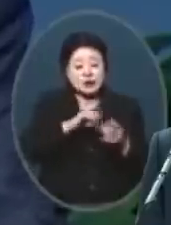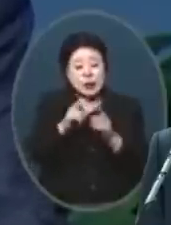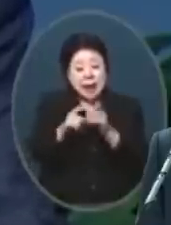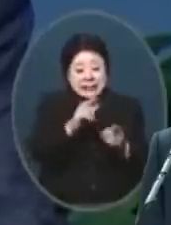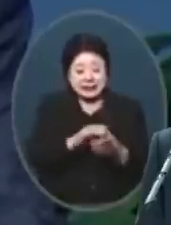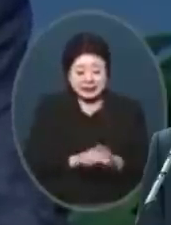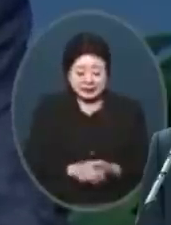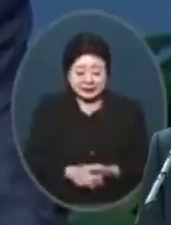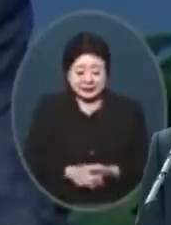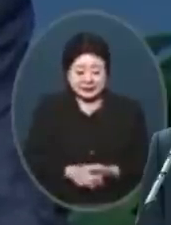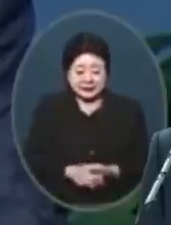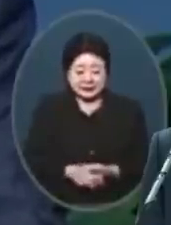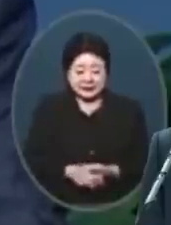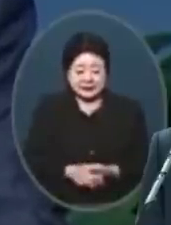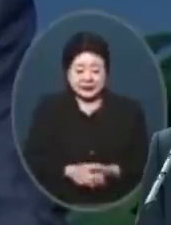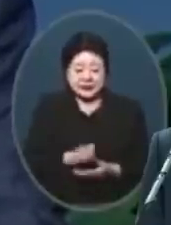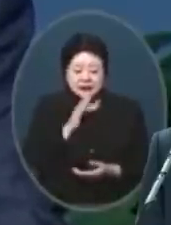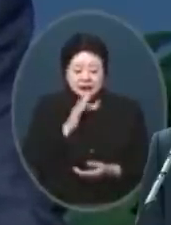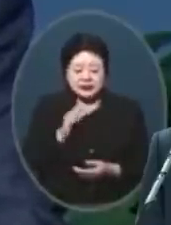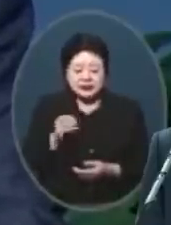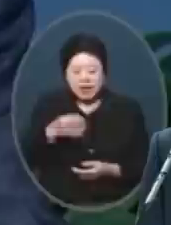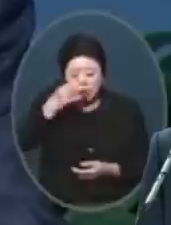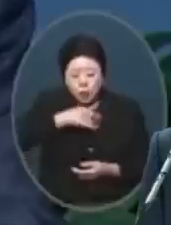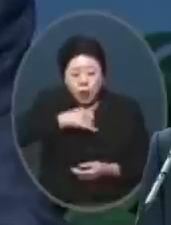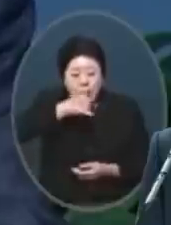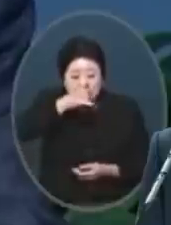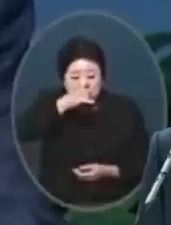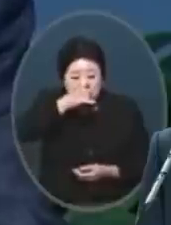말씀은 진짜 효과 있는